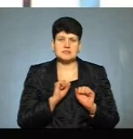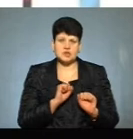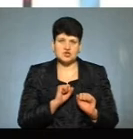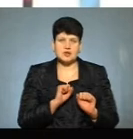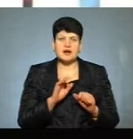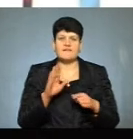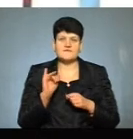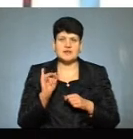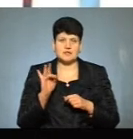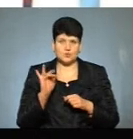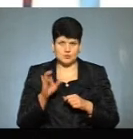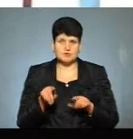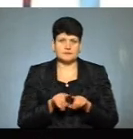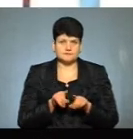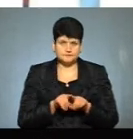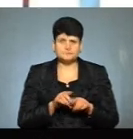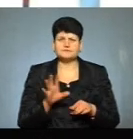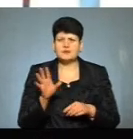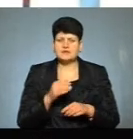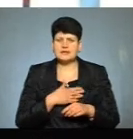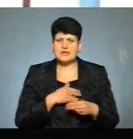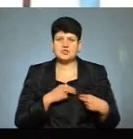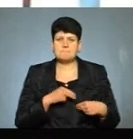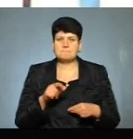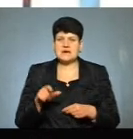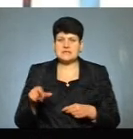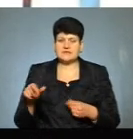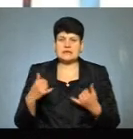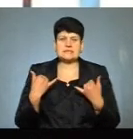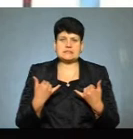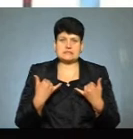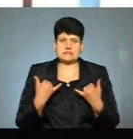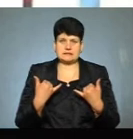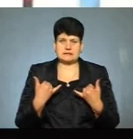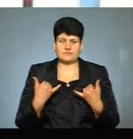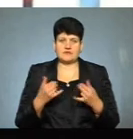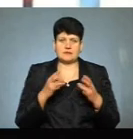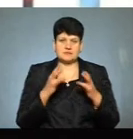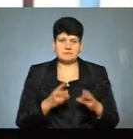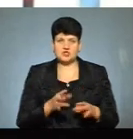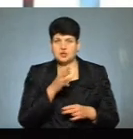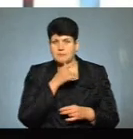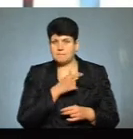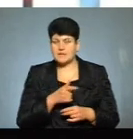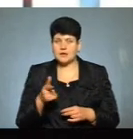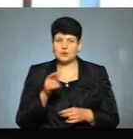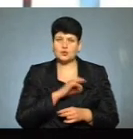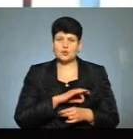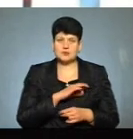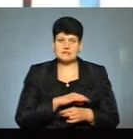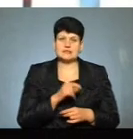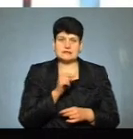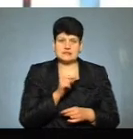від вірусів. І всі наші працівники зараз на отакий от небезпечний період користуються саме